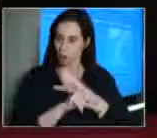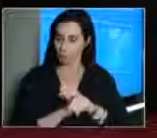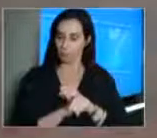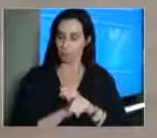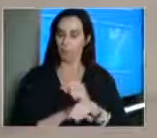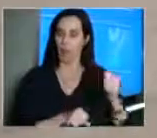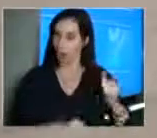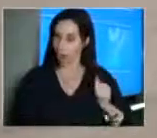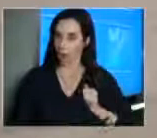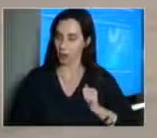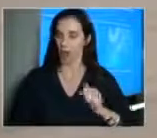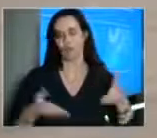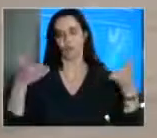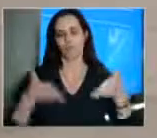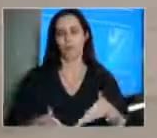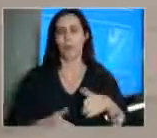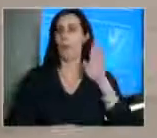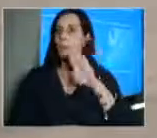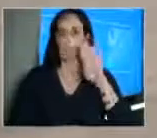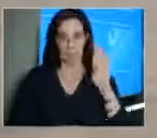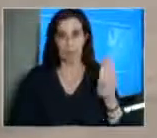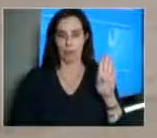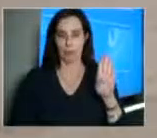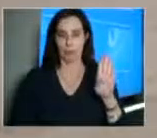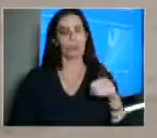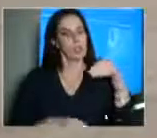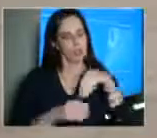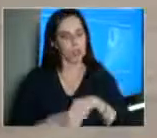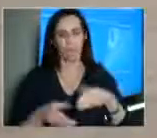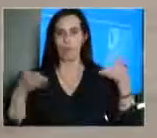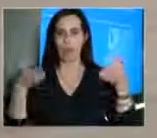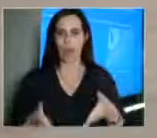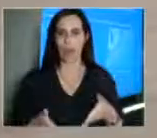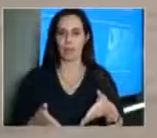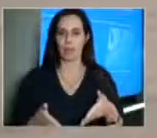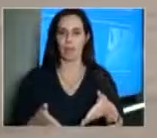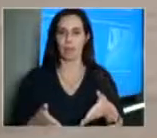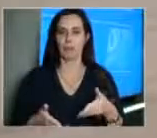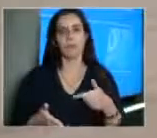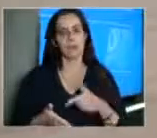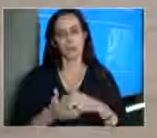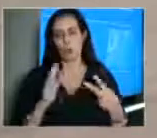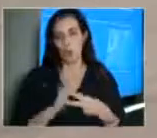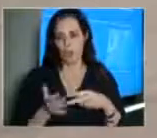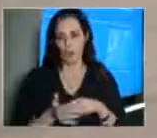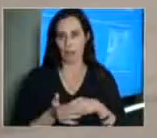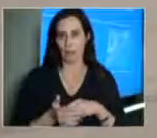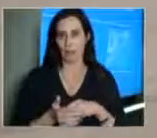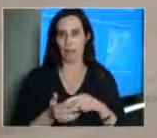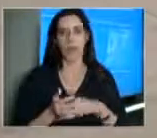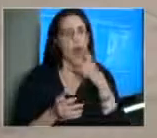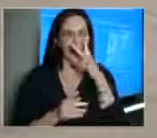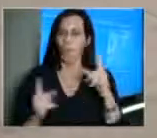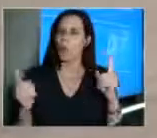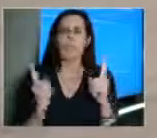יובא באומל לקבורה, ראש הממשלה נתניהו השתתף בהלוויה, זאת תוכניתו, זאת המטרה. לכן הביקור הזה הוא